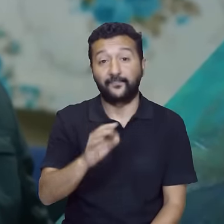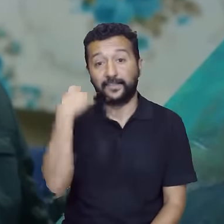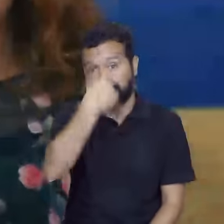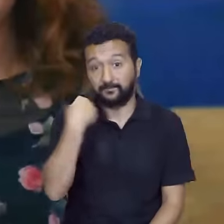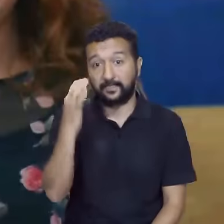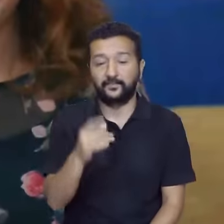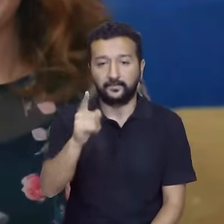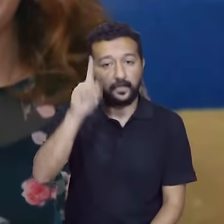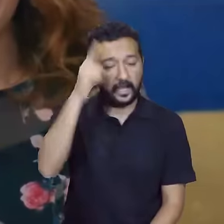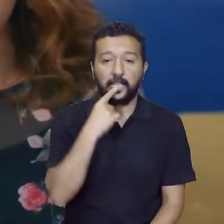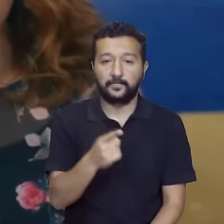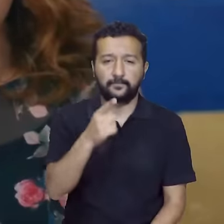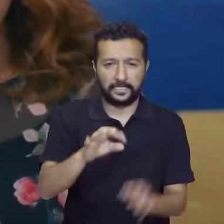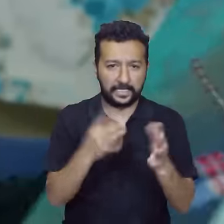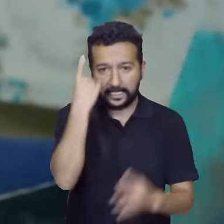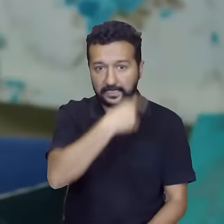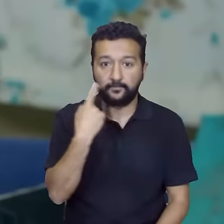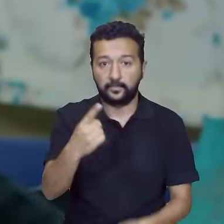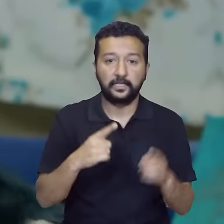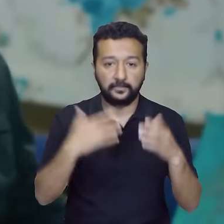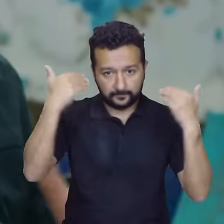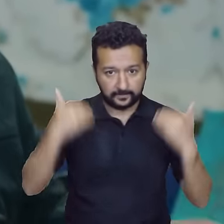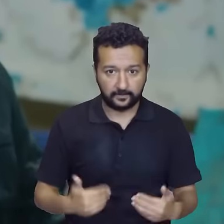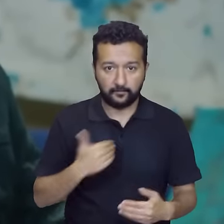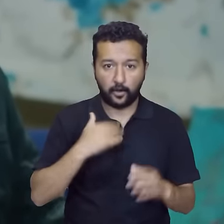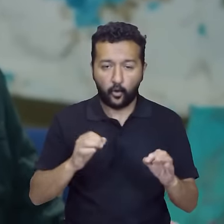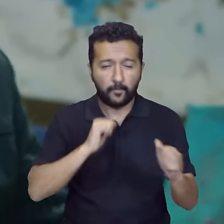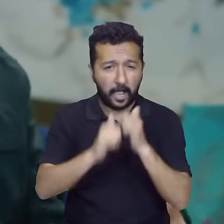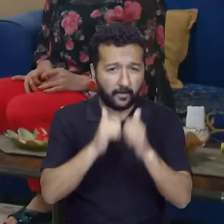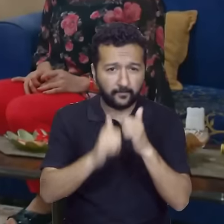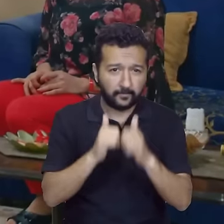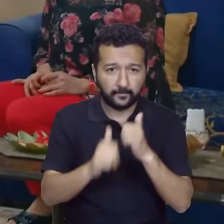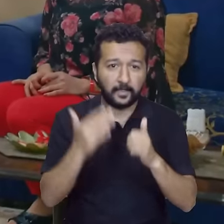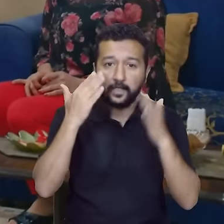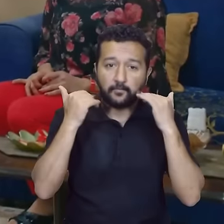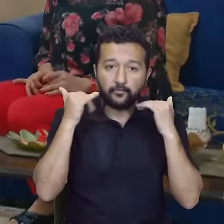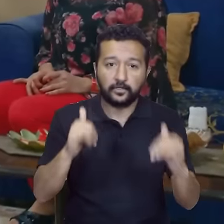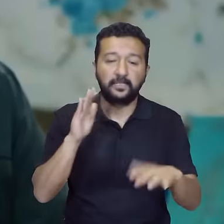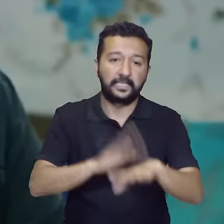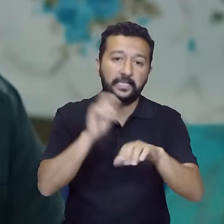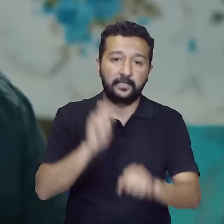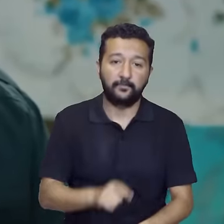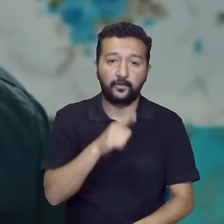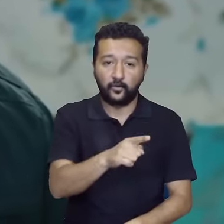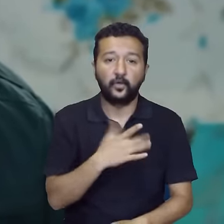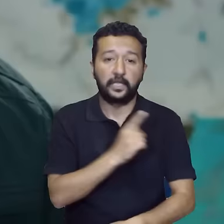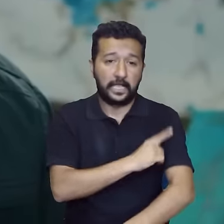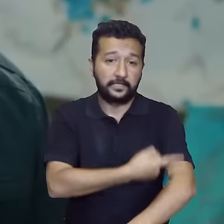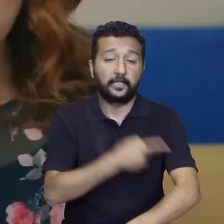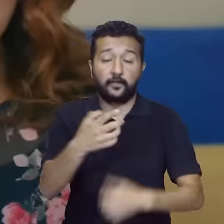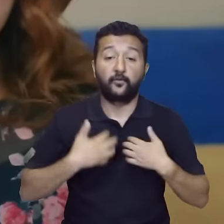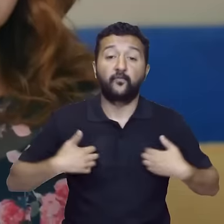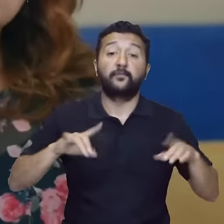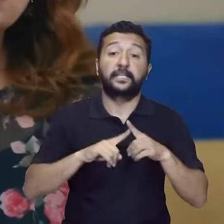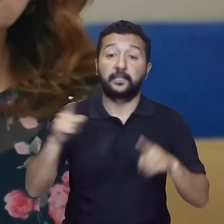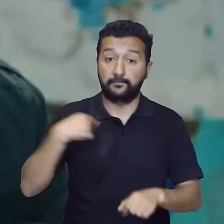Evet, tipten. Allah aşkına. Ne tipi kızım? Tarzan, Tarzan. Ben öyle bir dövüşürdüm ki böyle maymun gibi dövüşürdüm böyle. O kaslarına çok güvenmesin